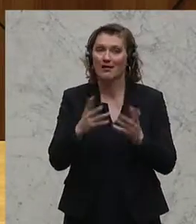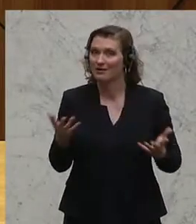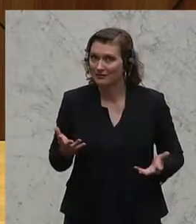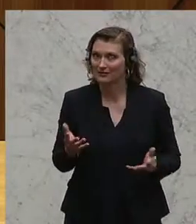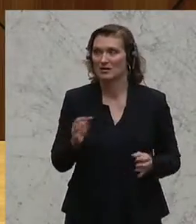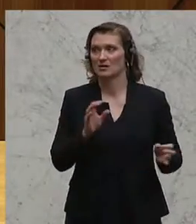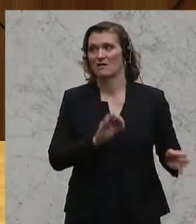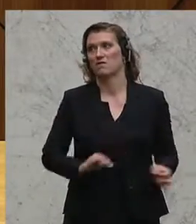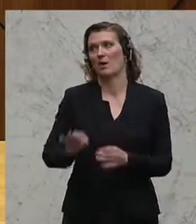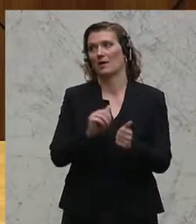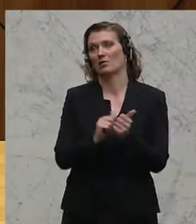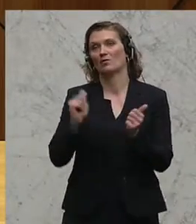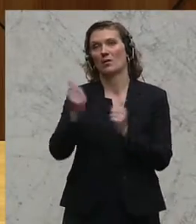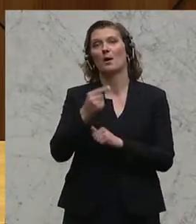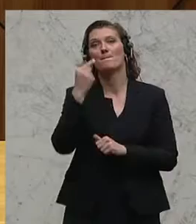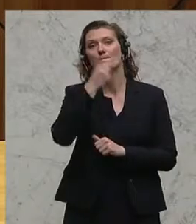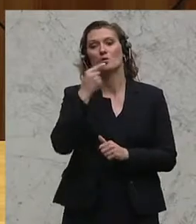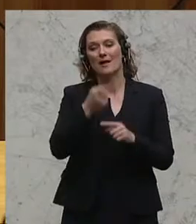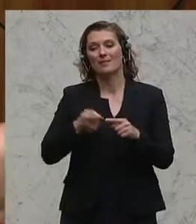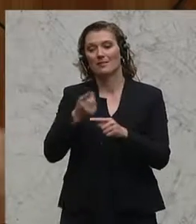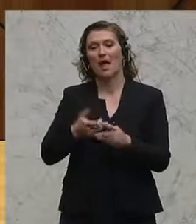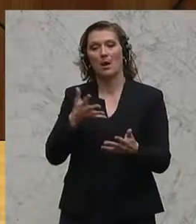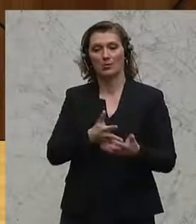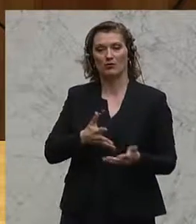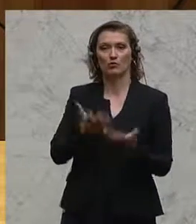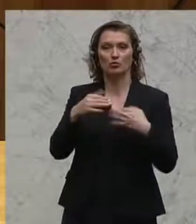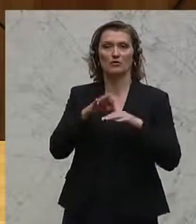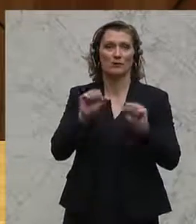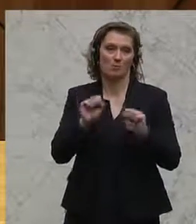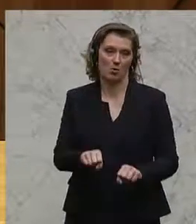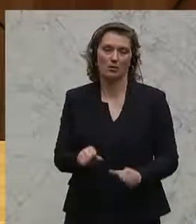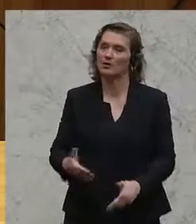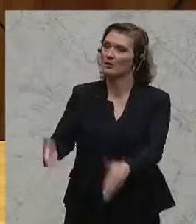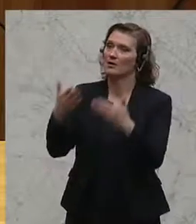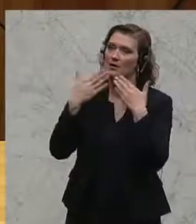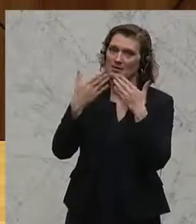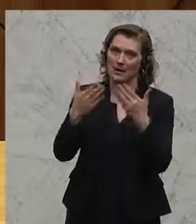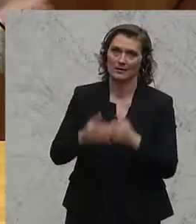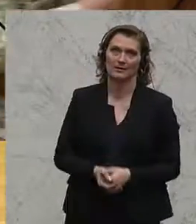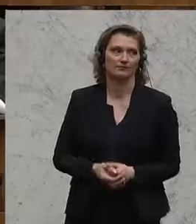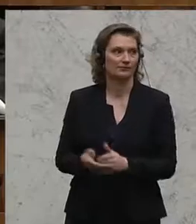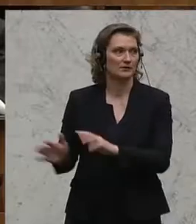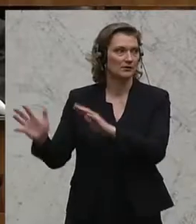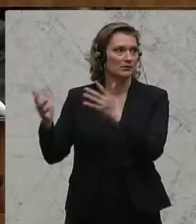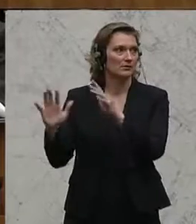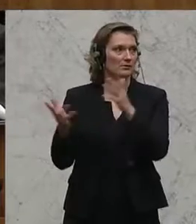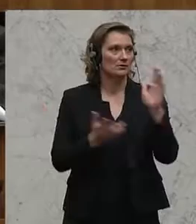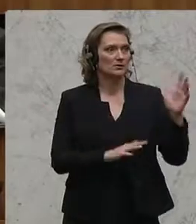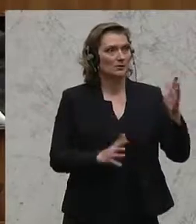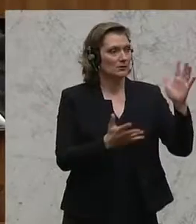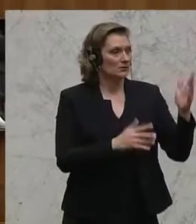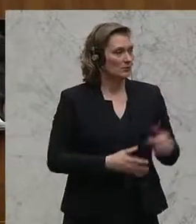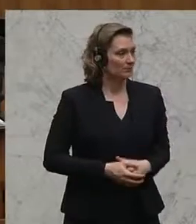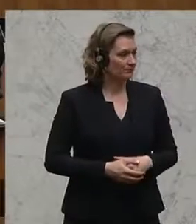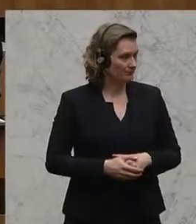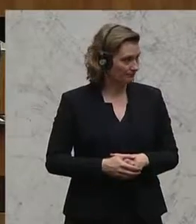die vorgezogenen mündlichen Teilprüfungen möglich ist. Danke. Applaus Es sei